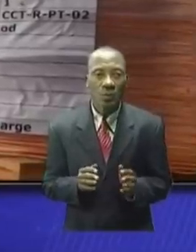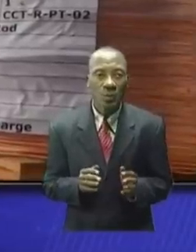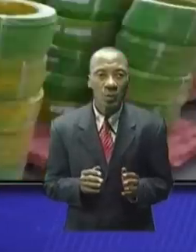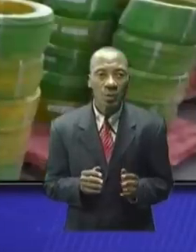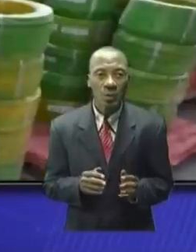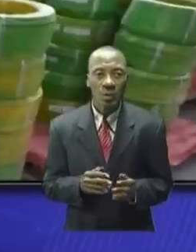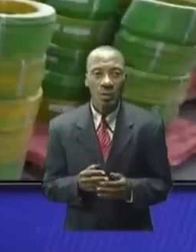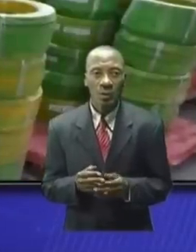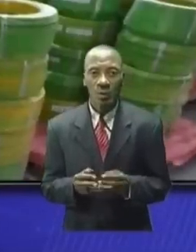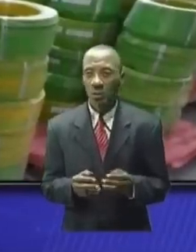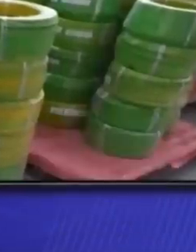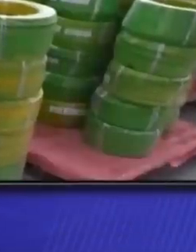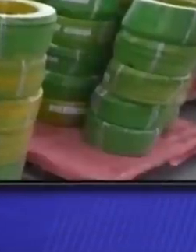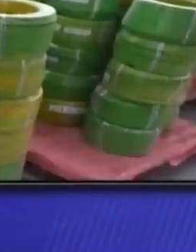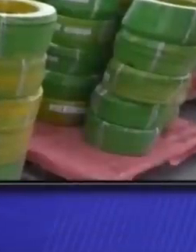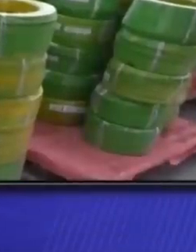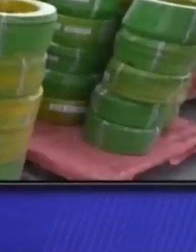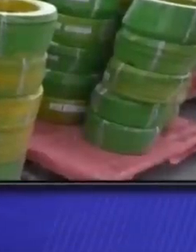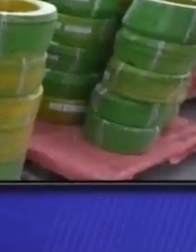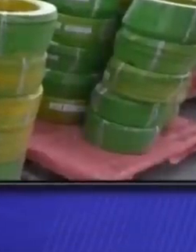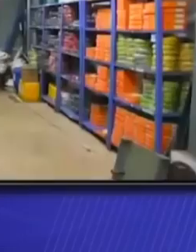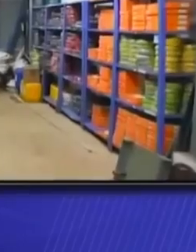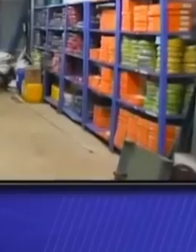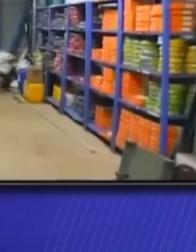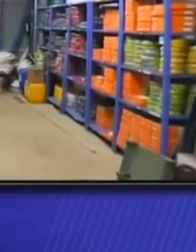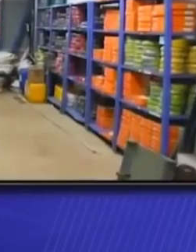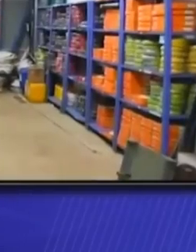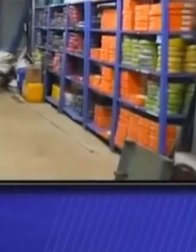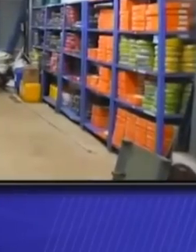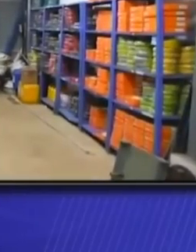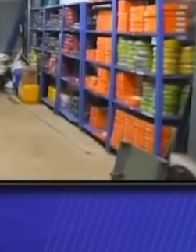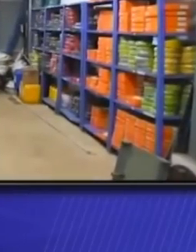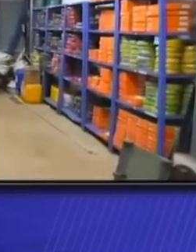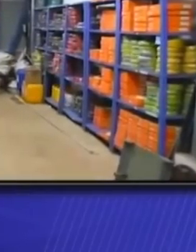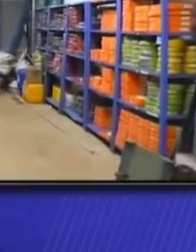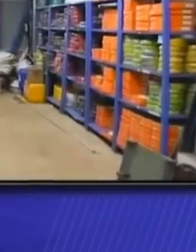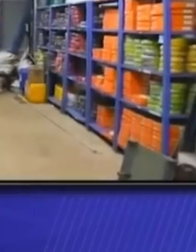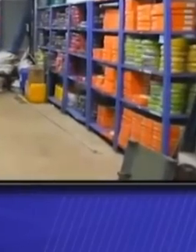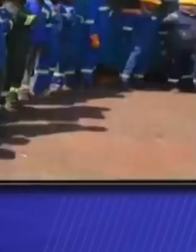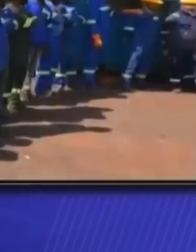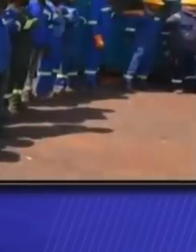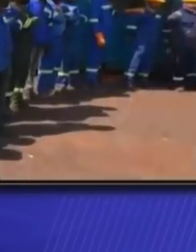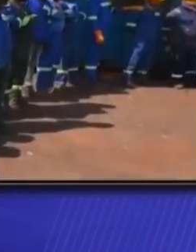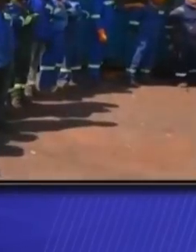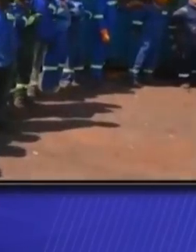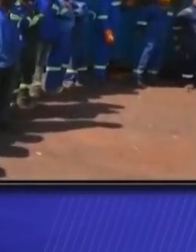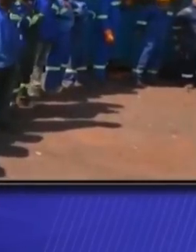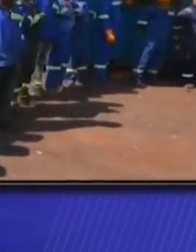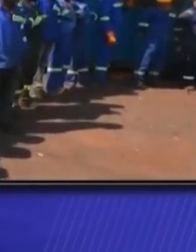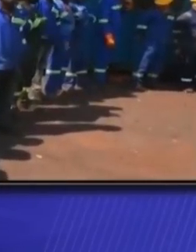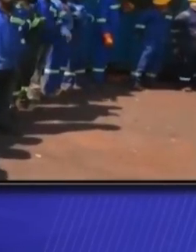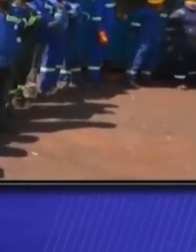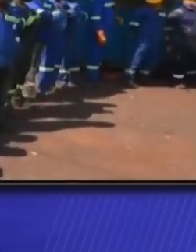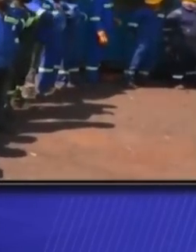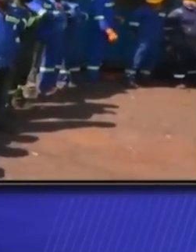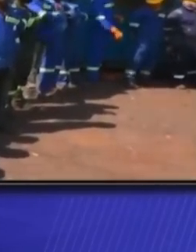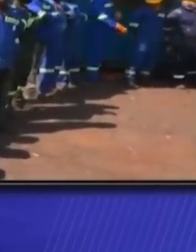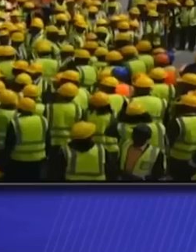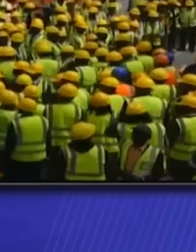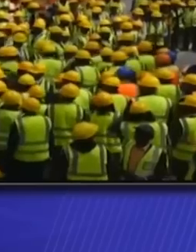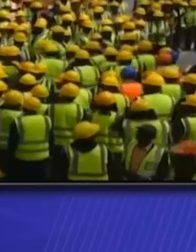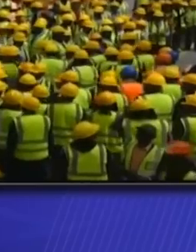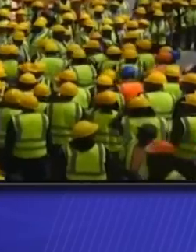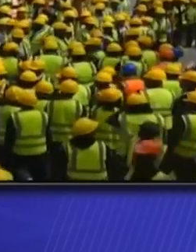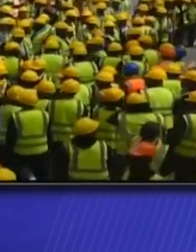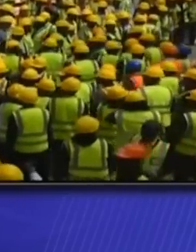a inauguré une usine d'une capacité de production de 1500 tonnes de câbles par an. Plus